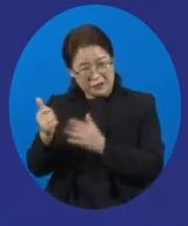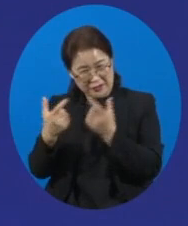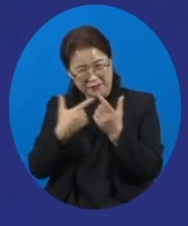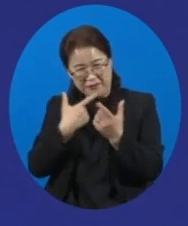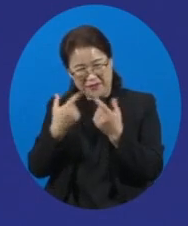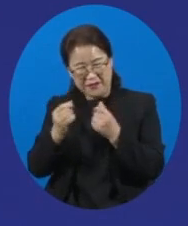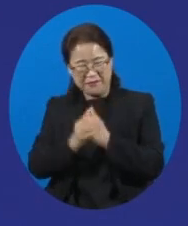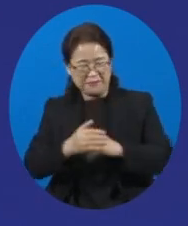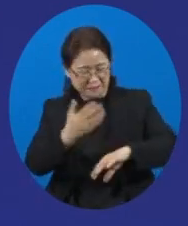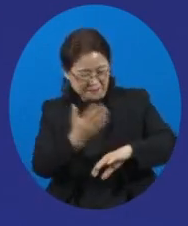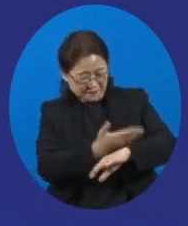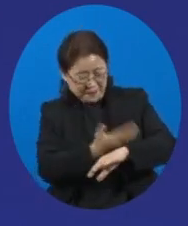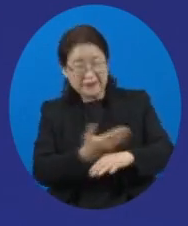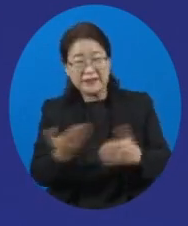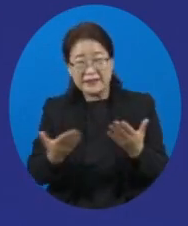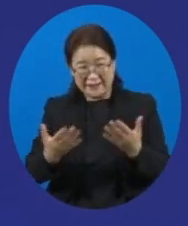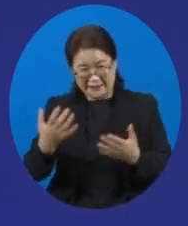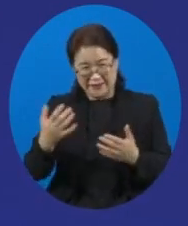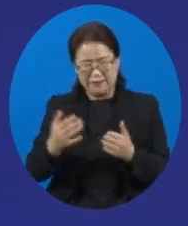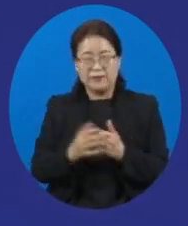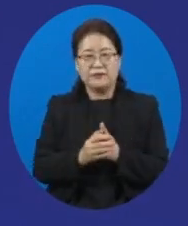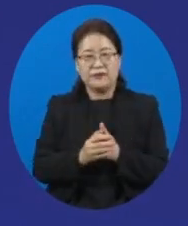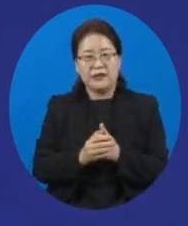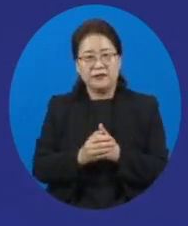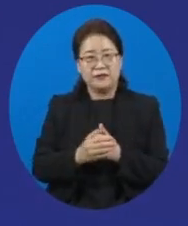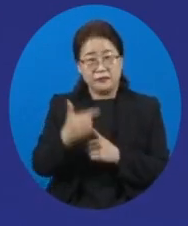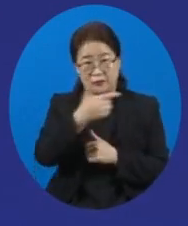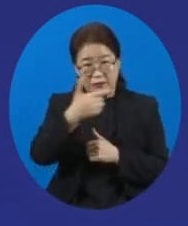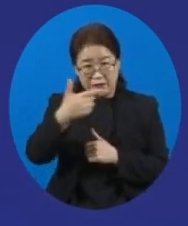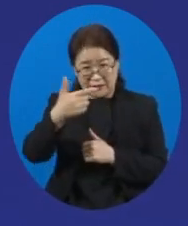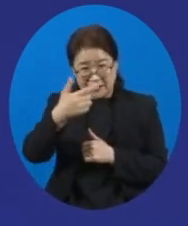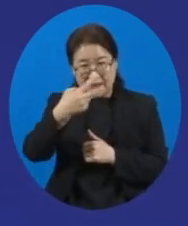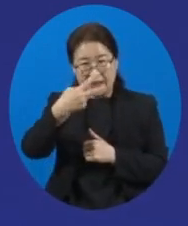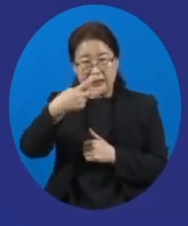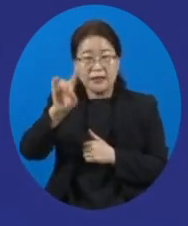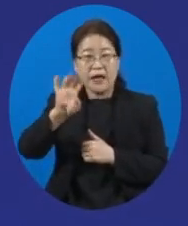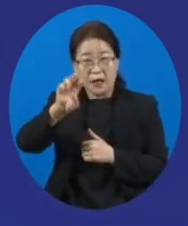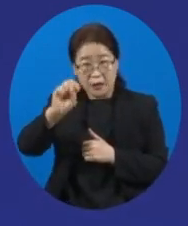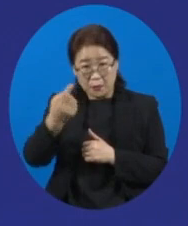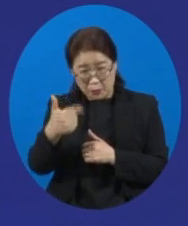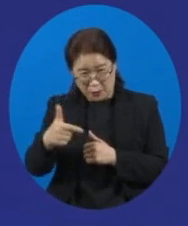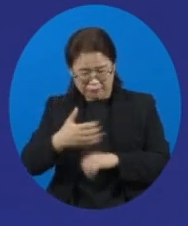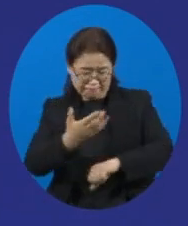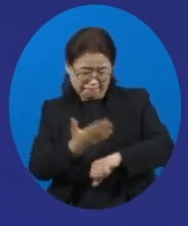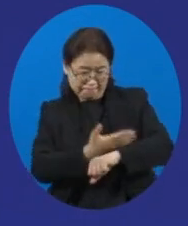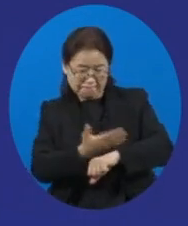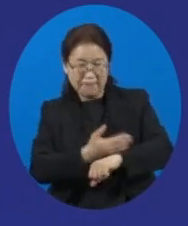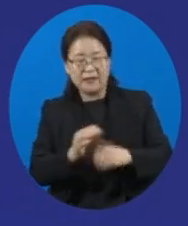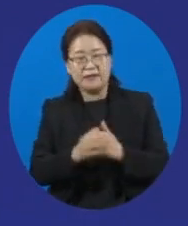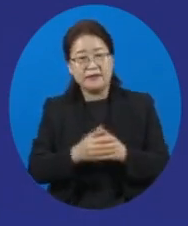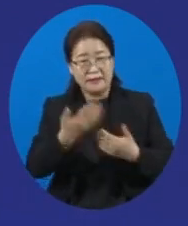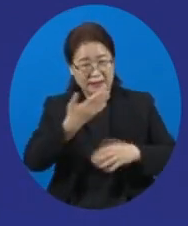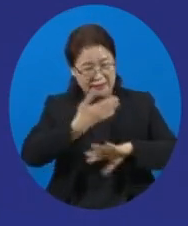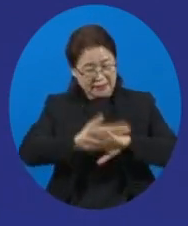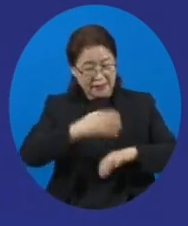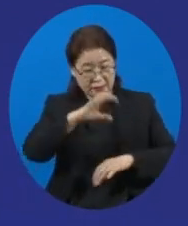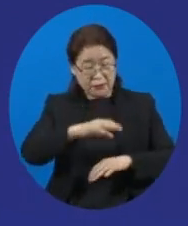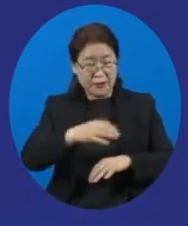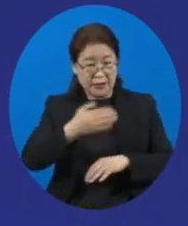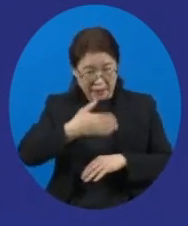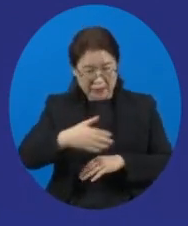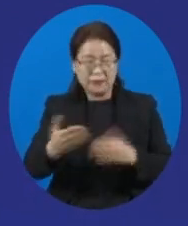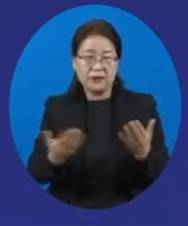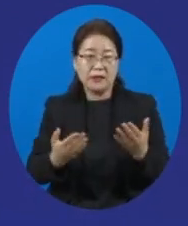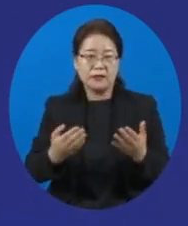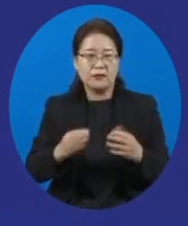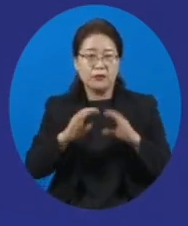하셨어요. 목수도 보통 목수가 아니라 대목이라고 그러죠. 예. 그래서 타지에 가서 일을 하시고